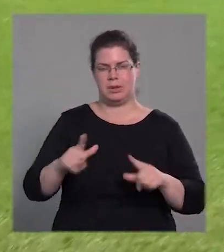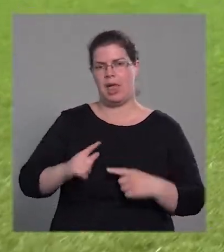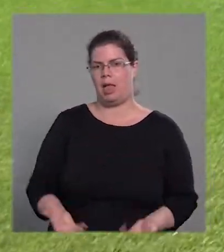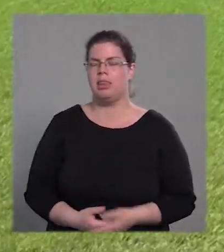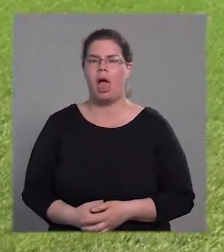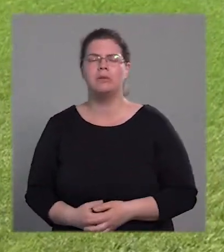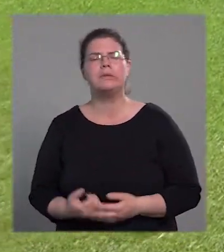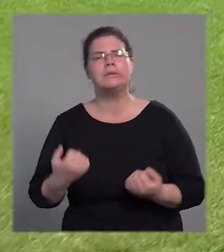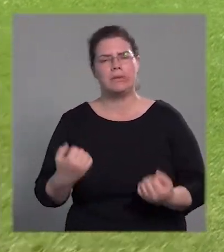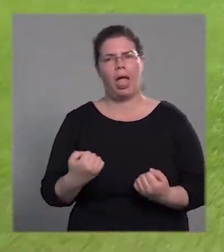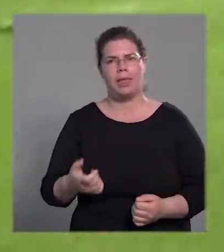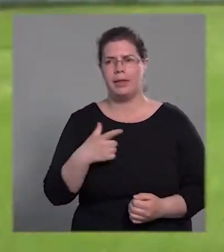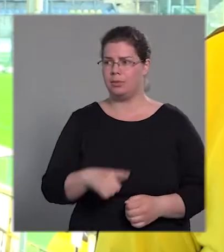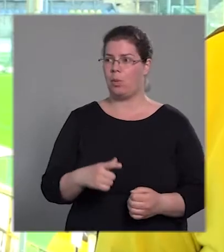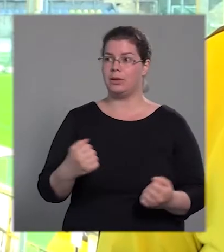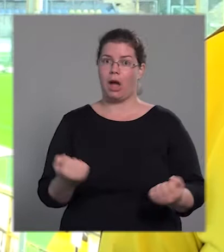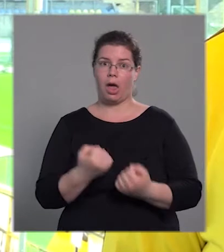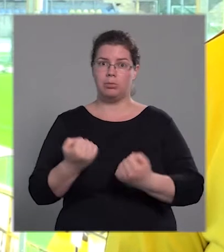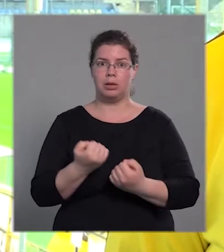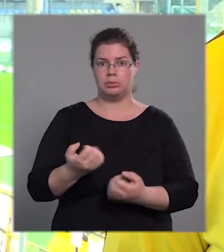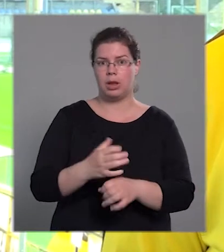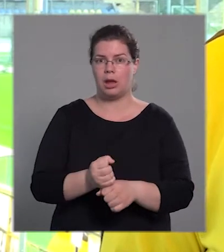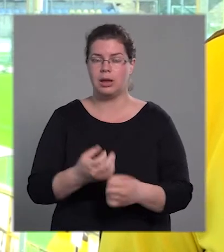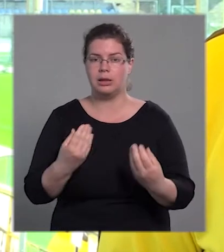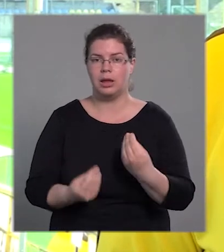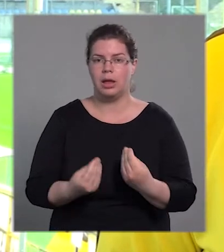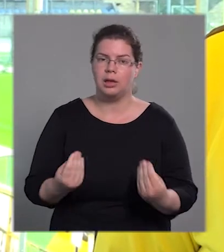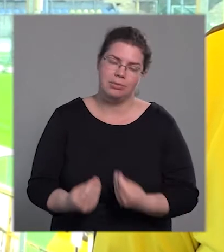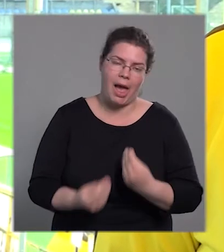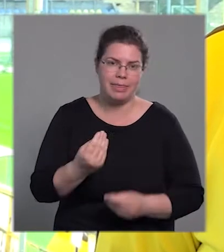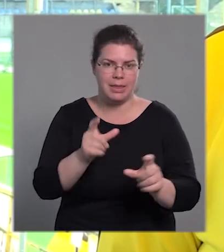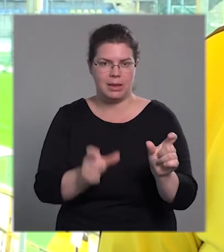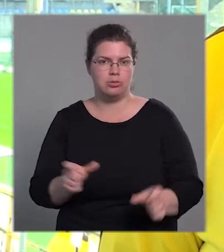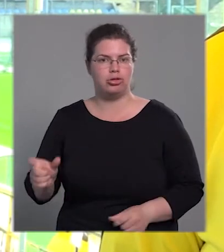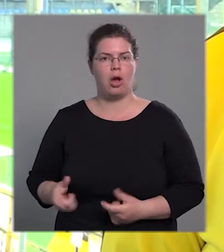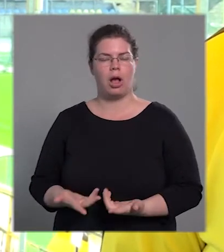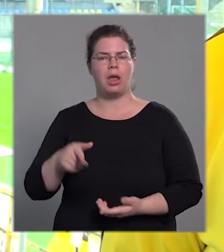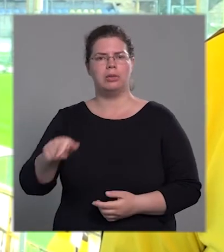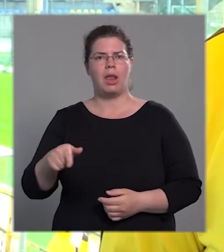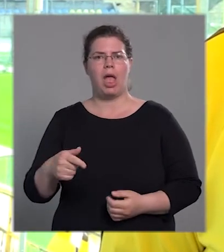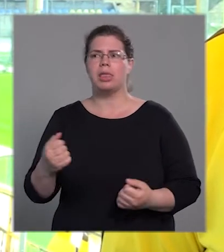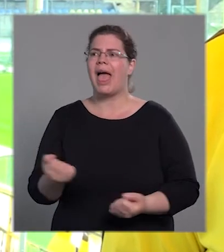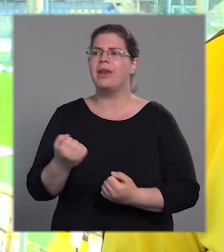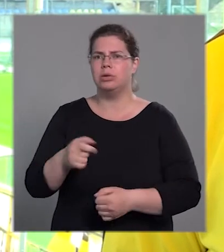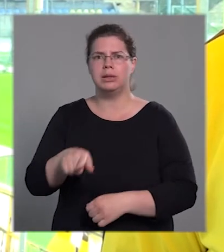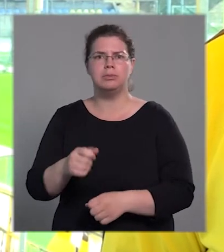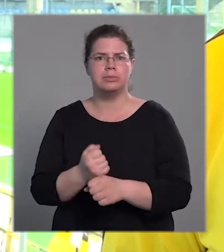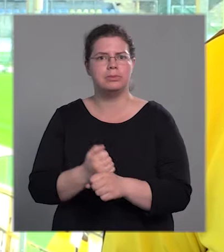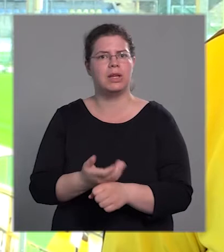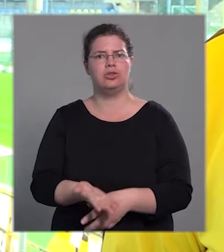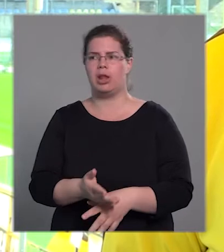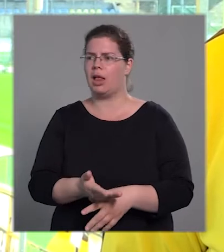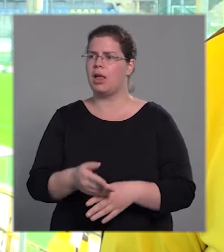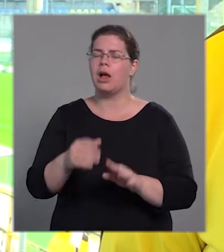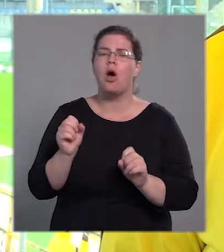volt karbantartani a játékosokat, de itt az erőléti edzőm, a Timár Ádám megcsinálta nekik a futóprogramokat, tehát mindenki